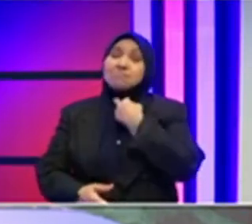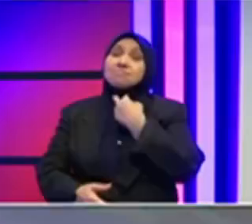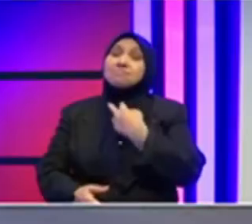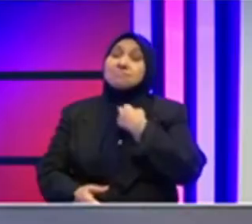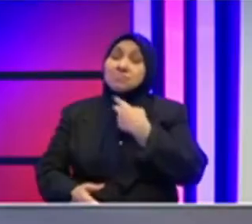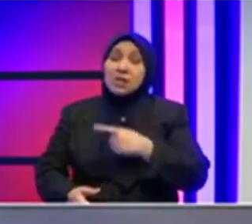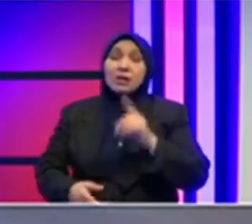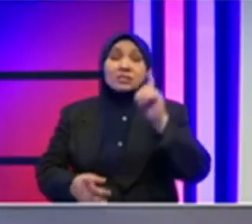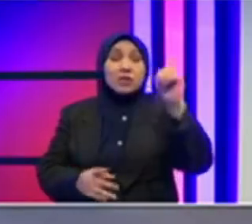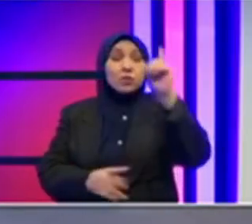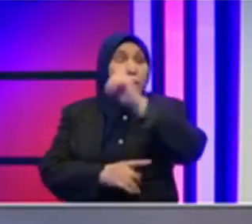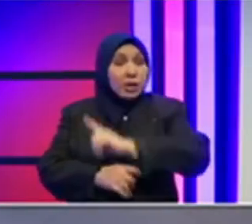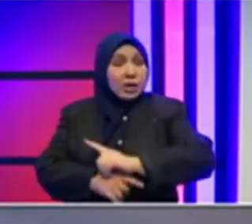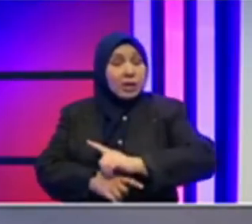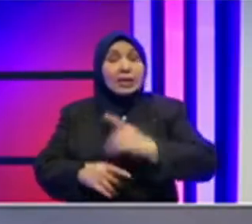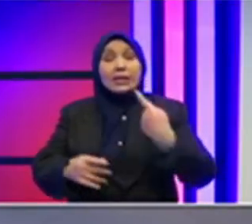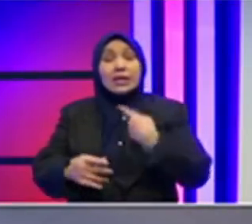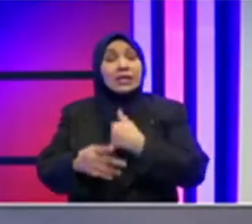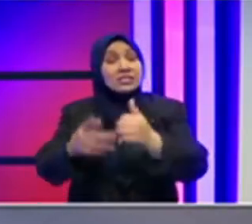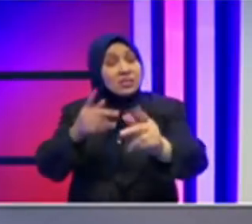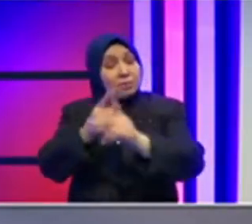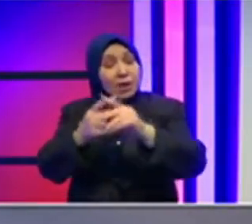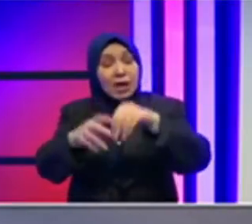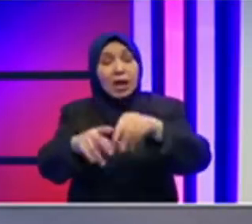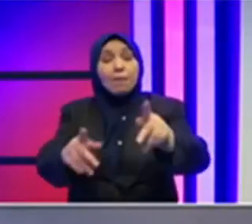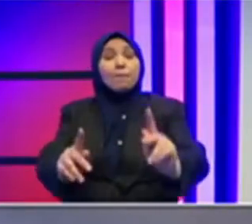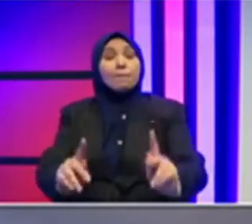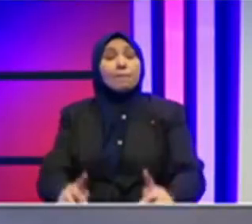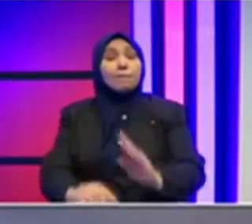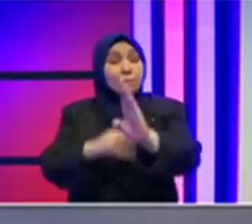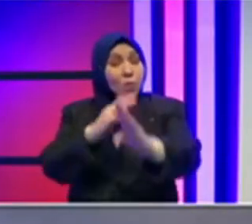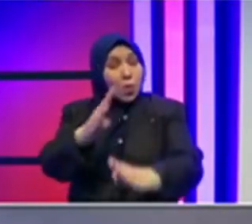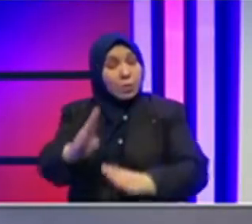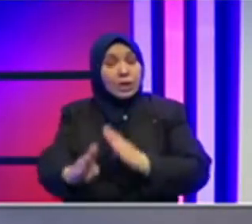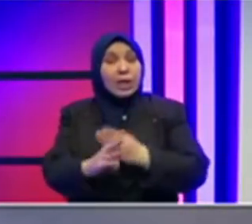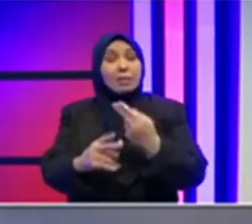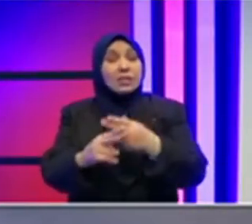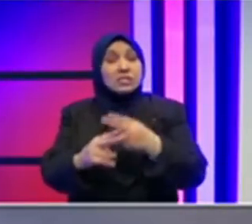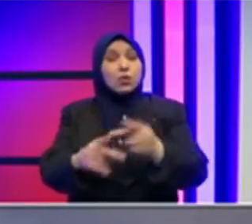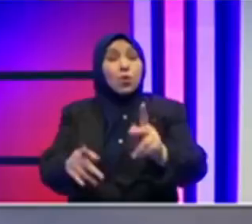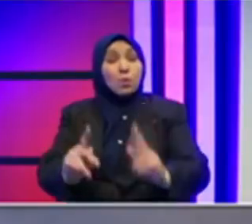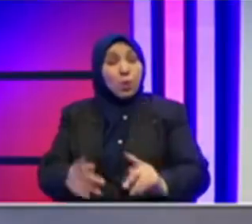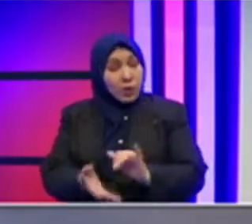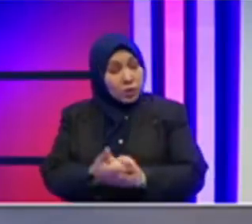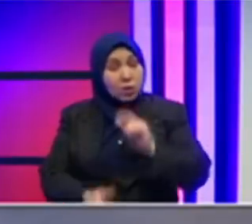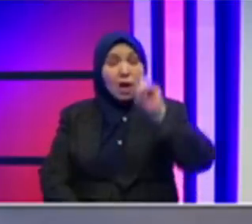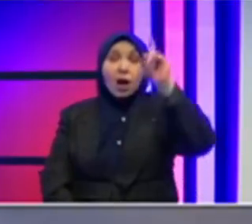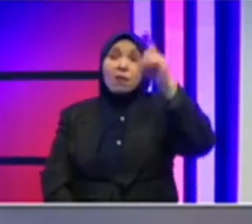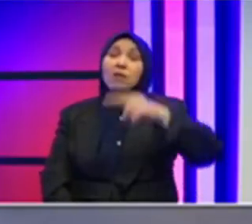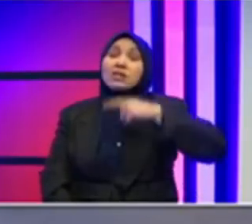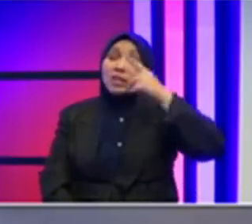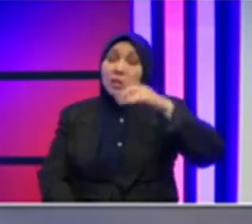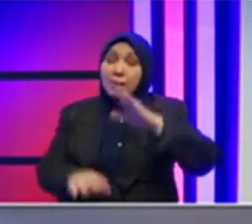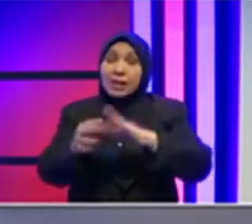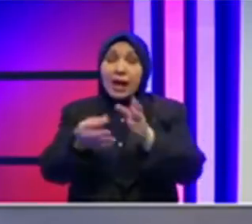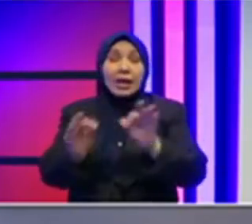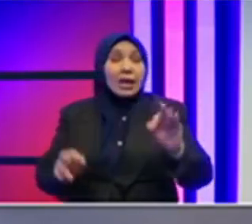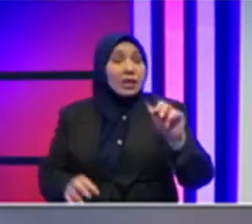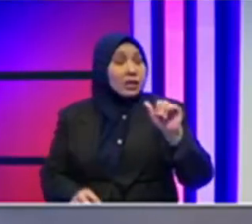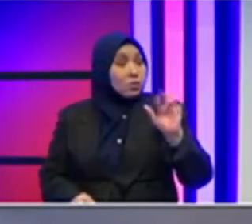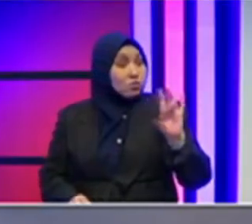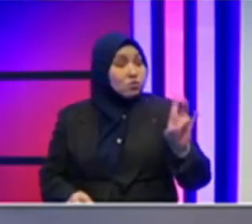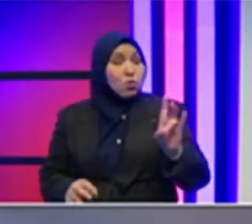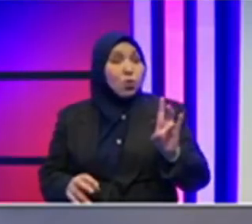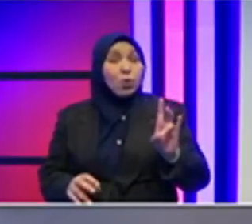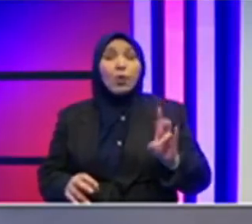satu hari nanti dikandung oleh bumi, namanya kubur, Ustaz. Allah. Itu adalah apa yang Allah nyatakan pada ayat yang ketujuh. Maksudnya bila